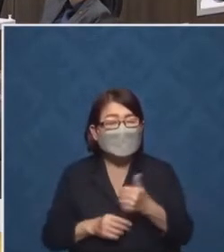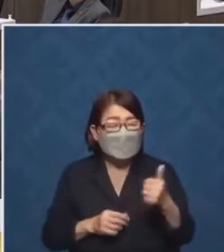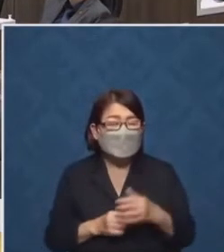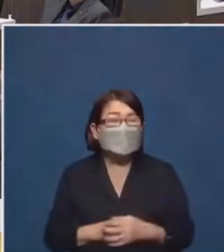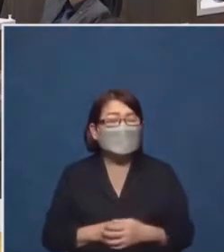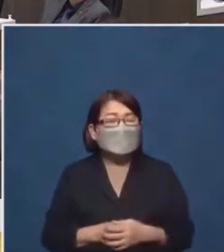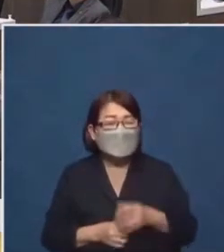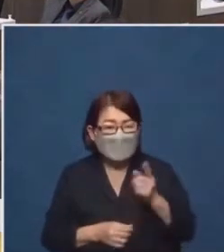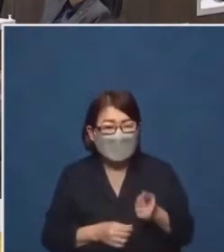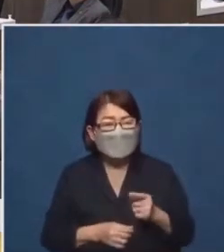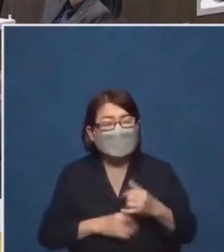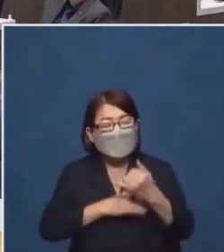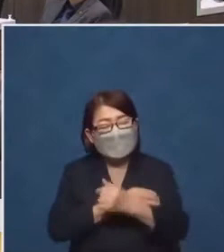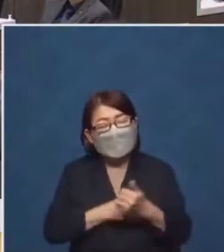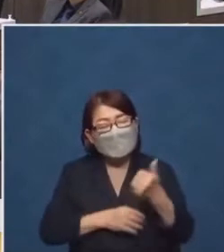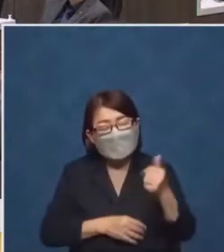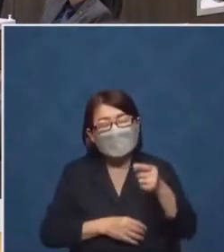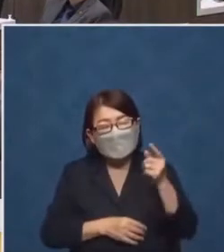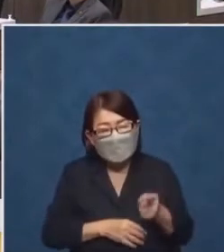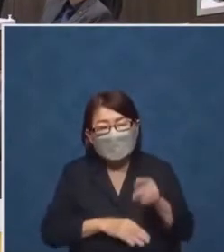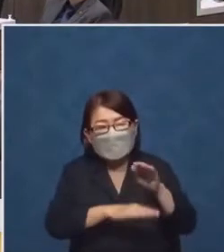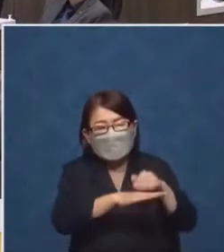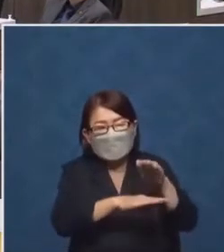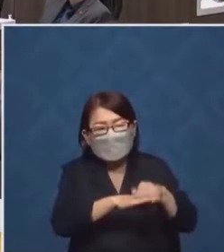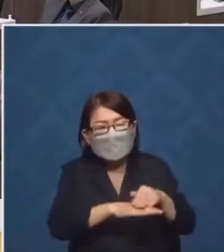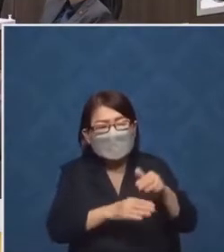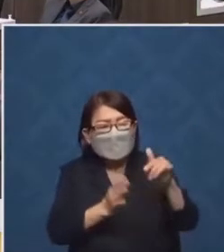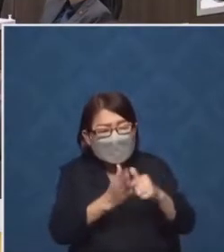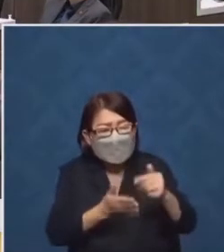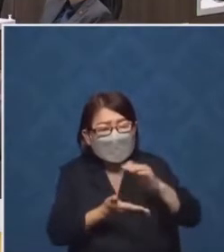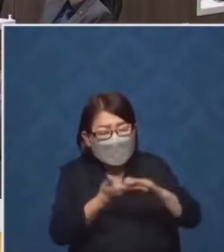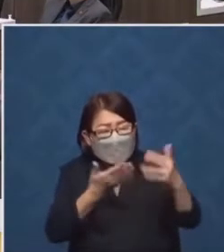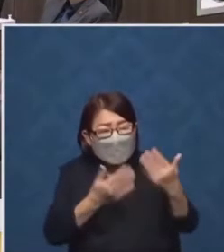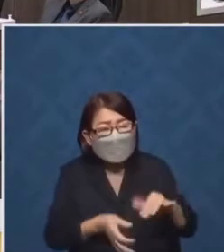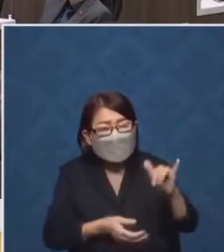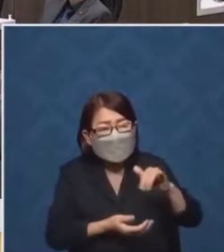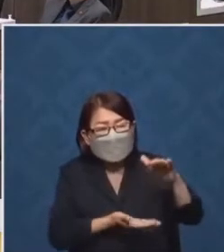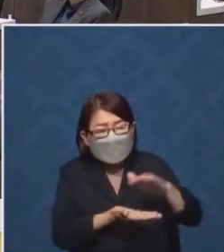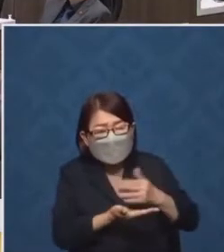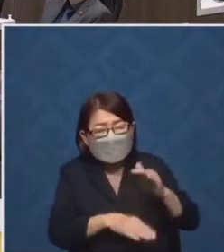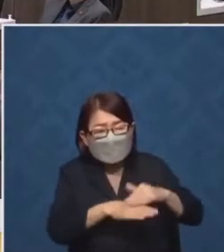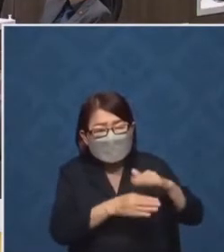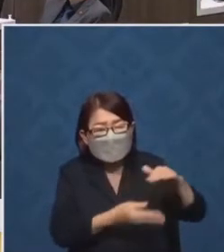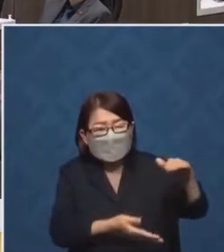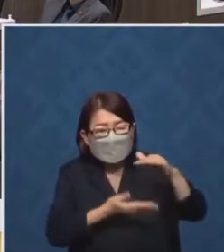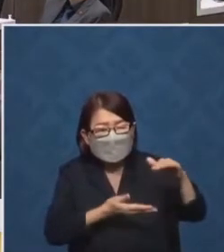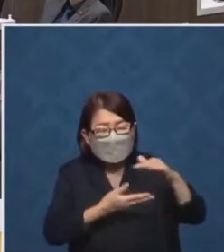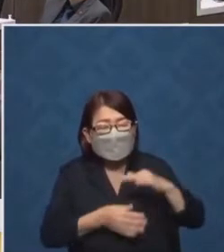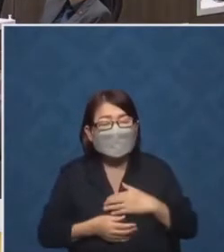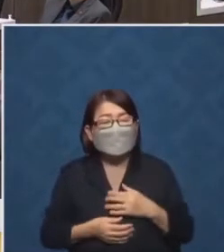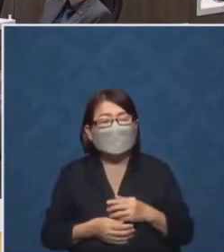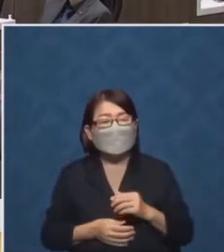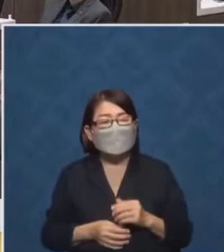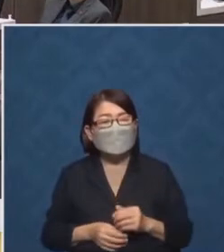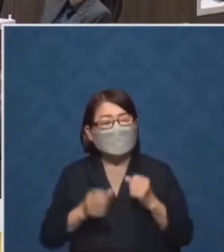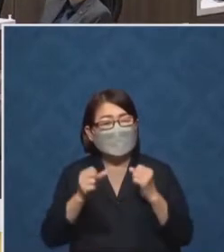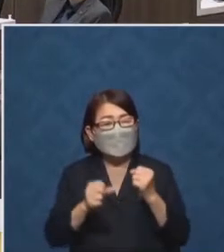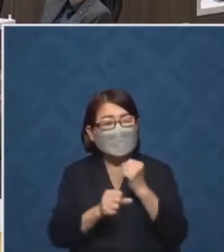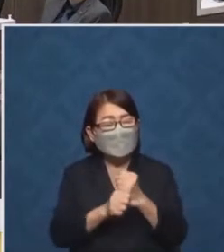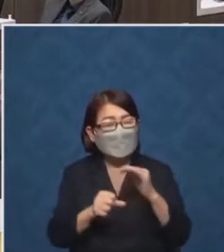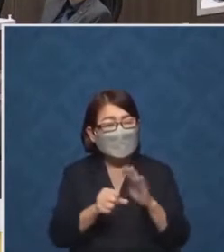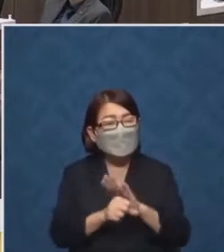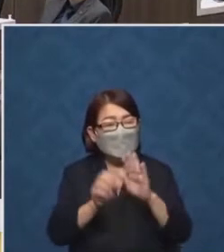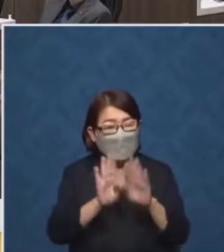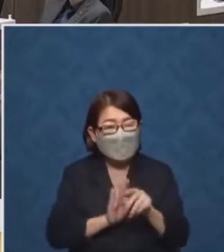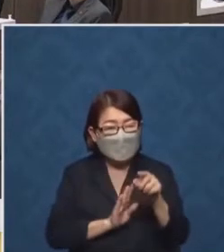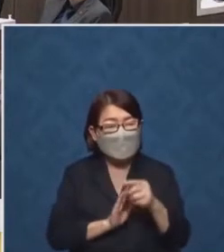เขาต้องตามวัคซีนเพรเปคามตองการรัฐบาลททำเต็ทเปนแบนี้ครับนี่คื